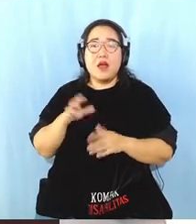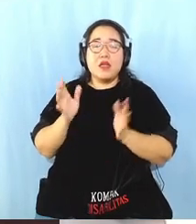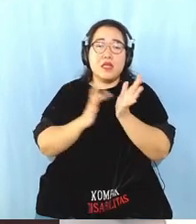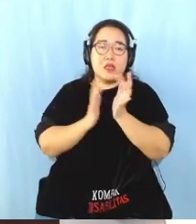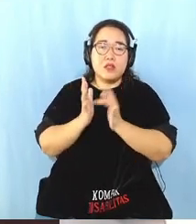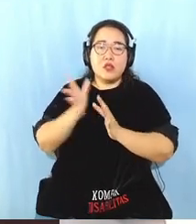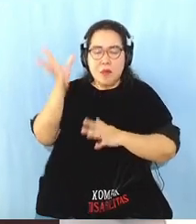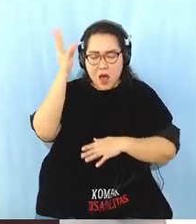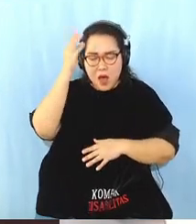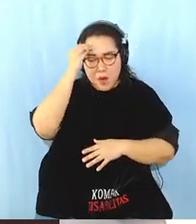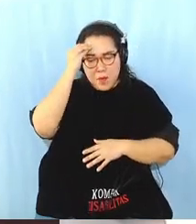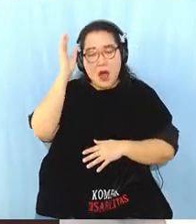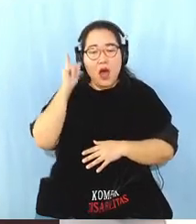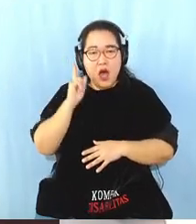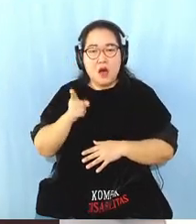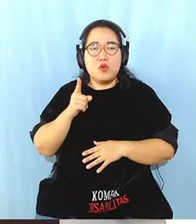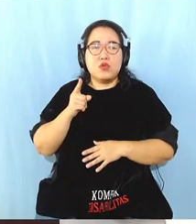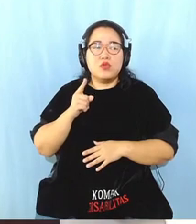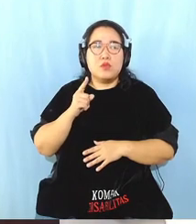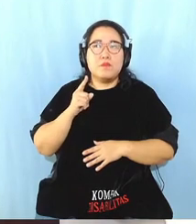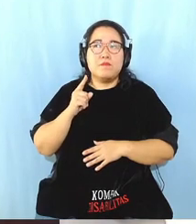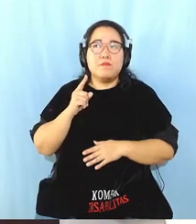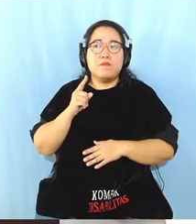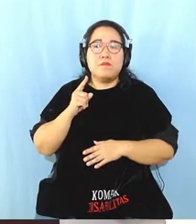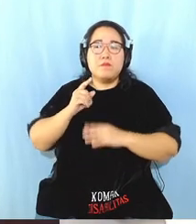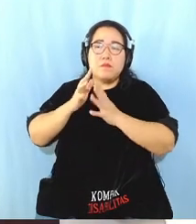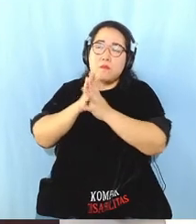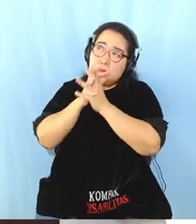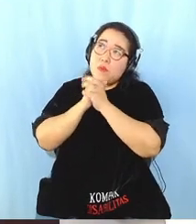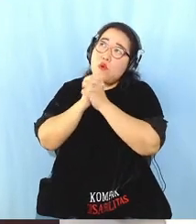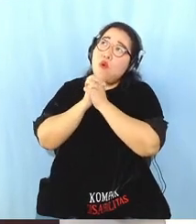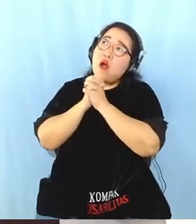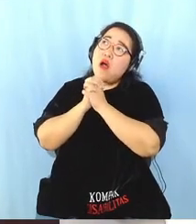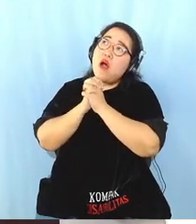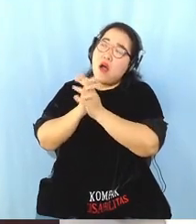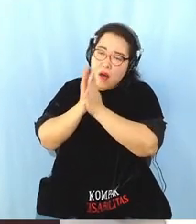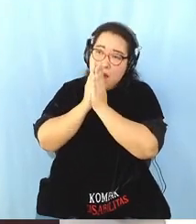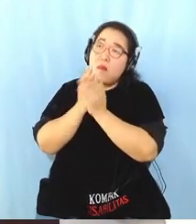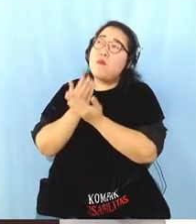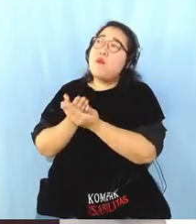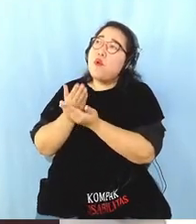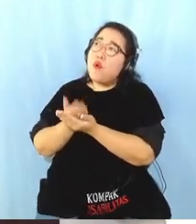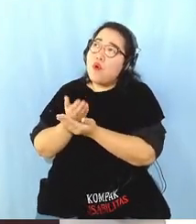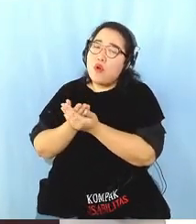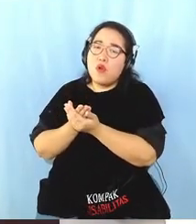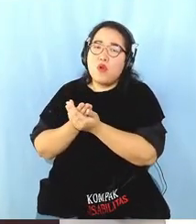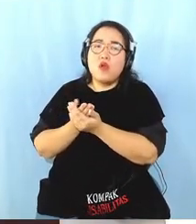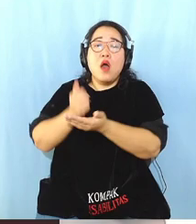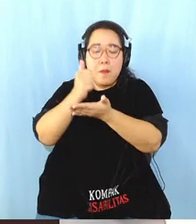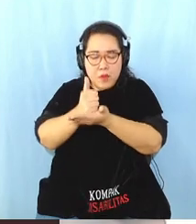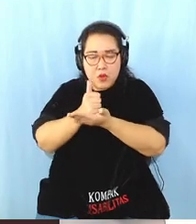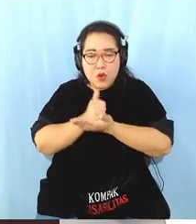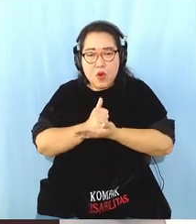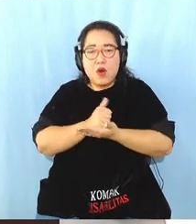dia kembali kepada Bapanya. Inilah saudara-saudari hidup seorang